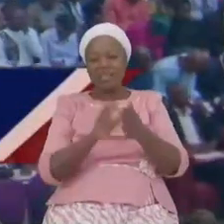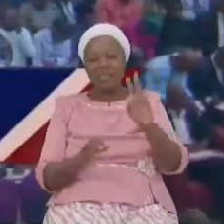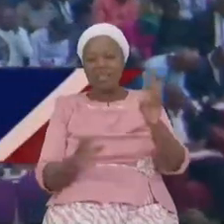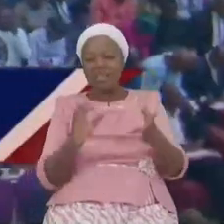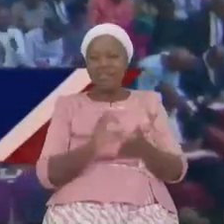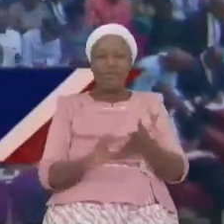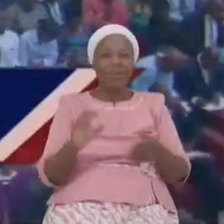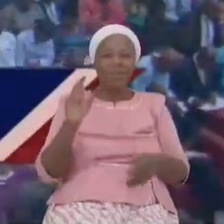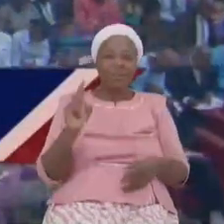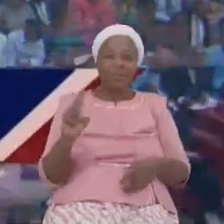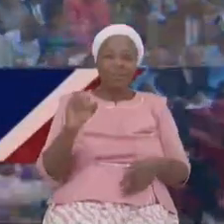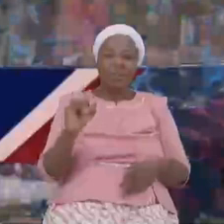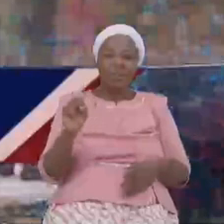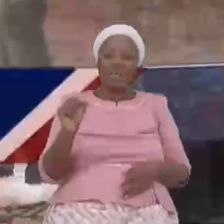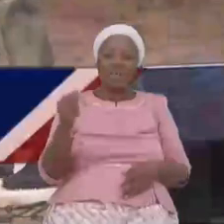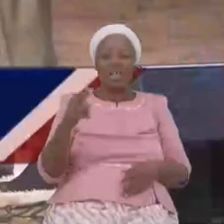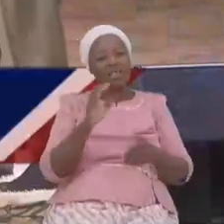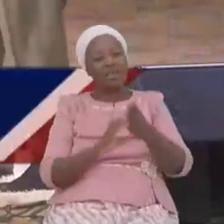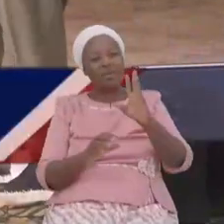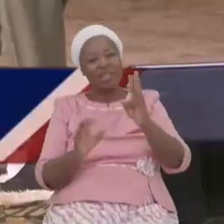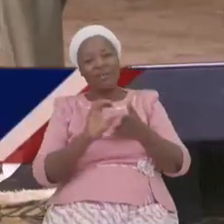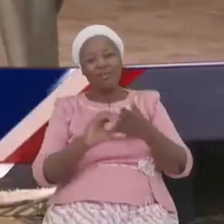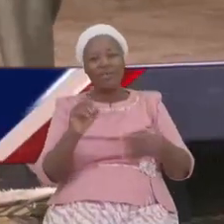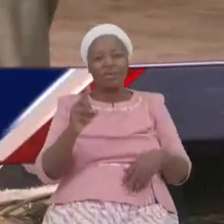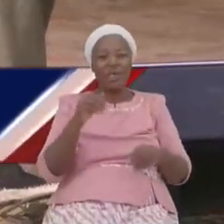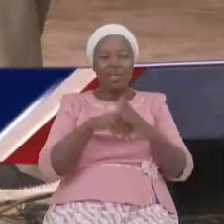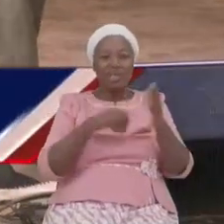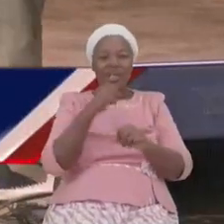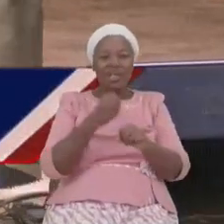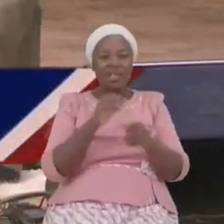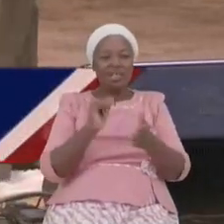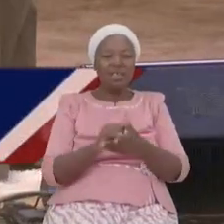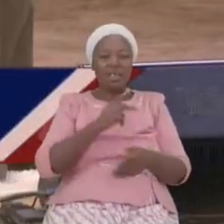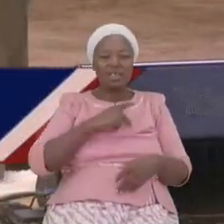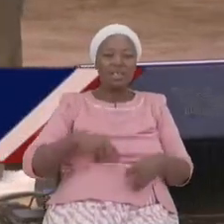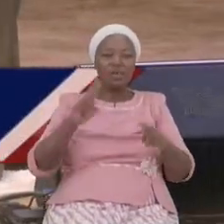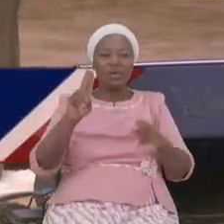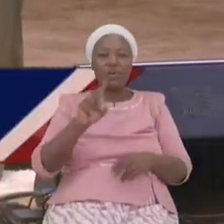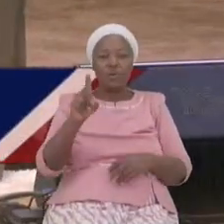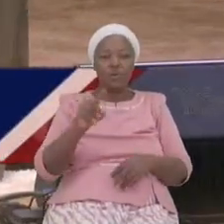Ésaïe chapitre 6, verset 1. L'année de la mort du roi Ozias,